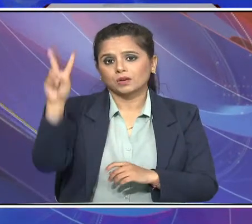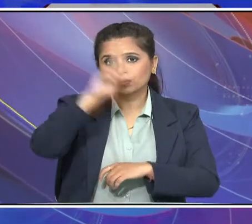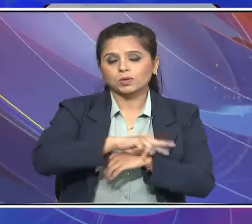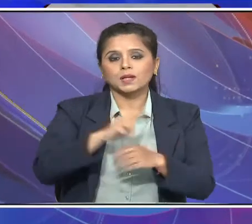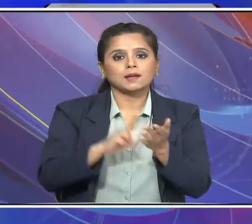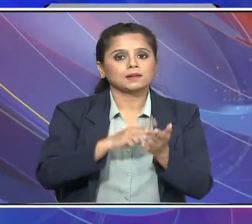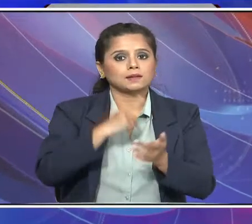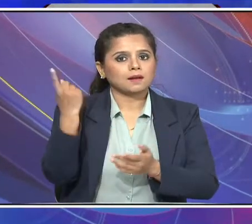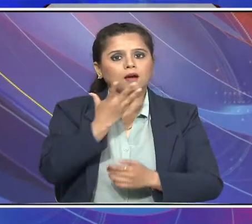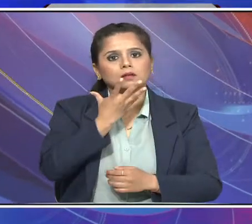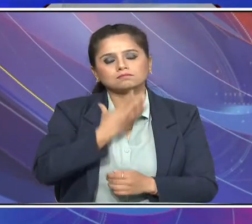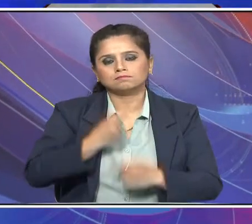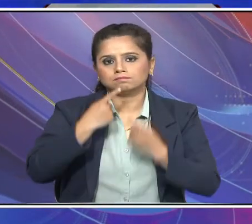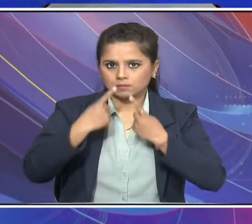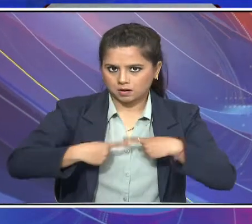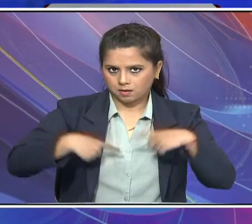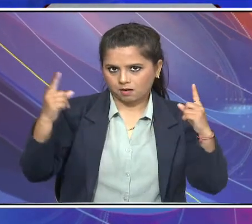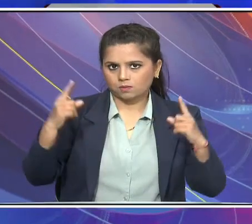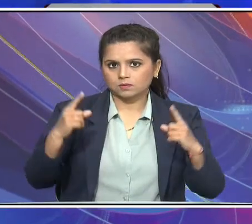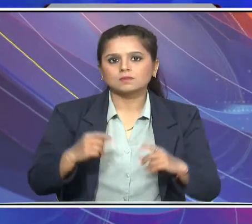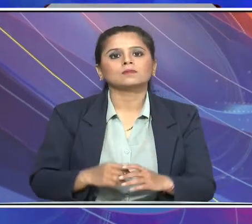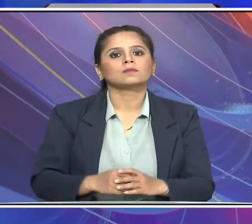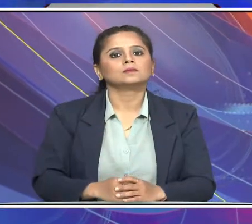शोक घोषित किया